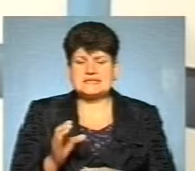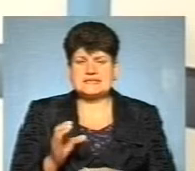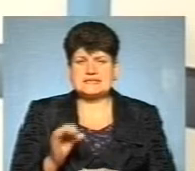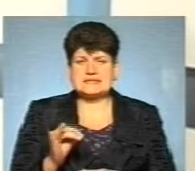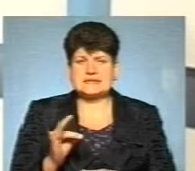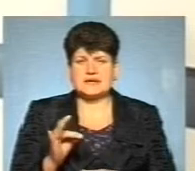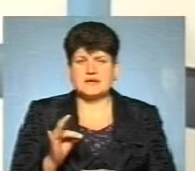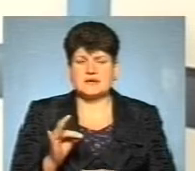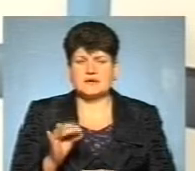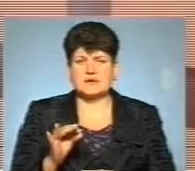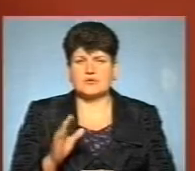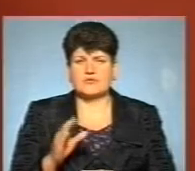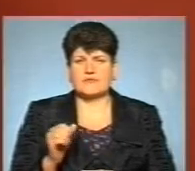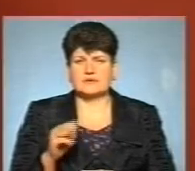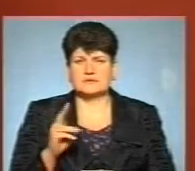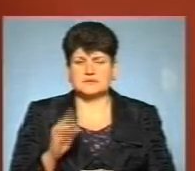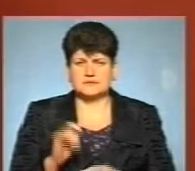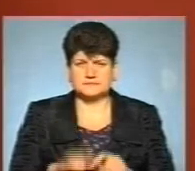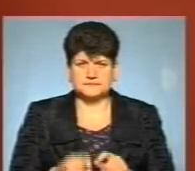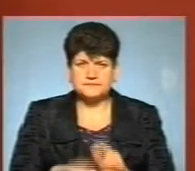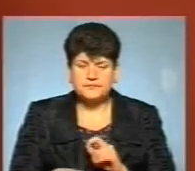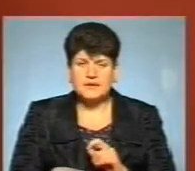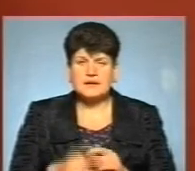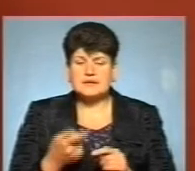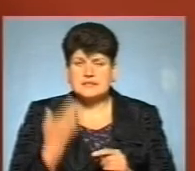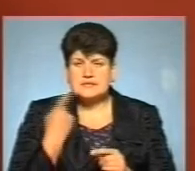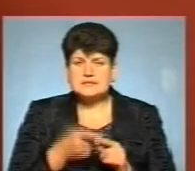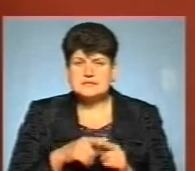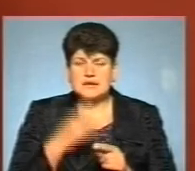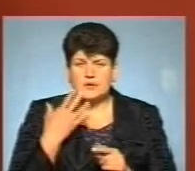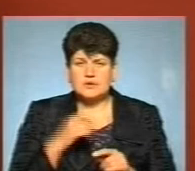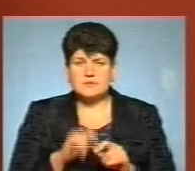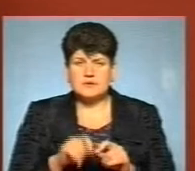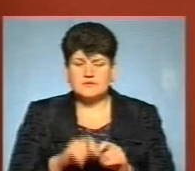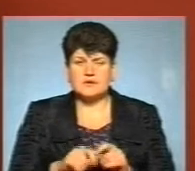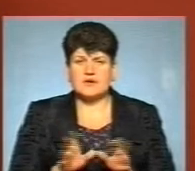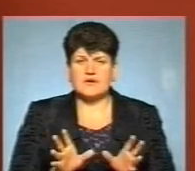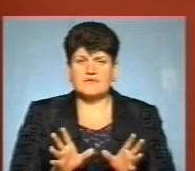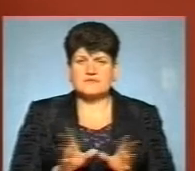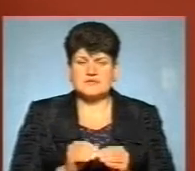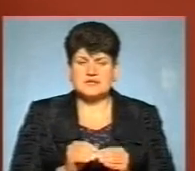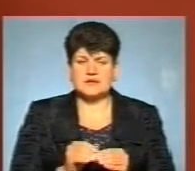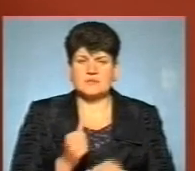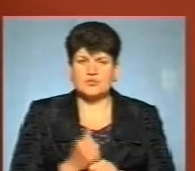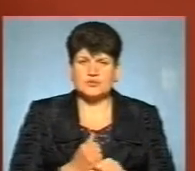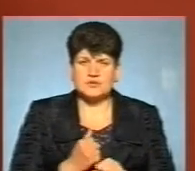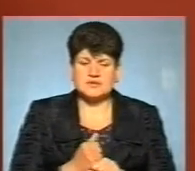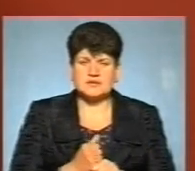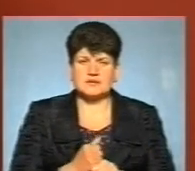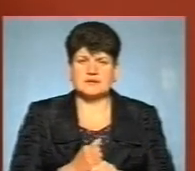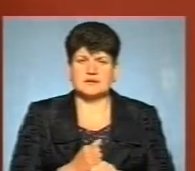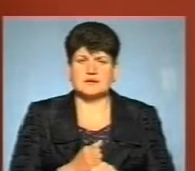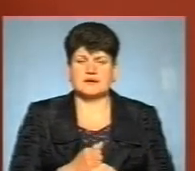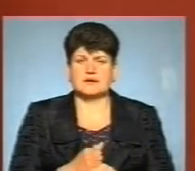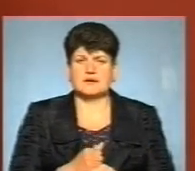коли визначається взаємодія або оцінюється взаємодія між антигеном і антитілом.